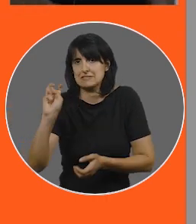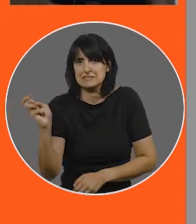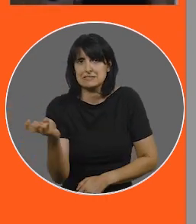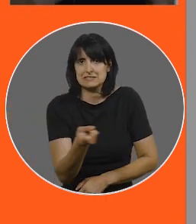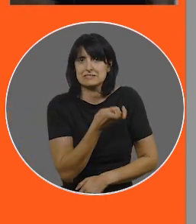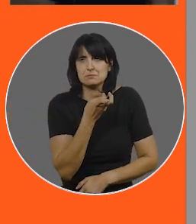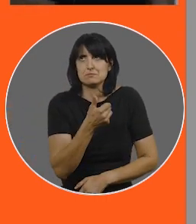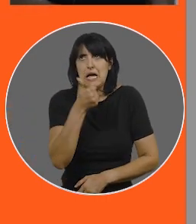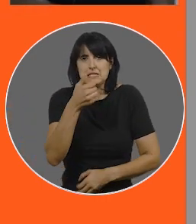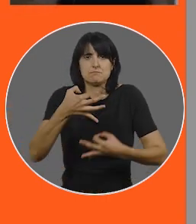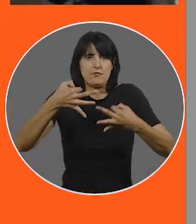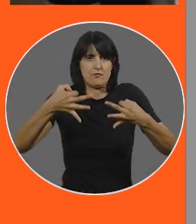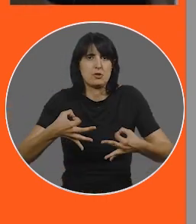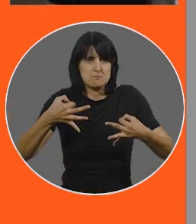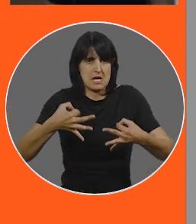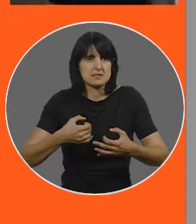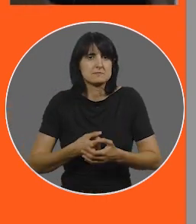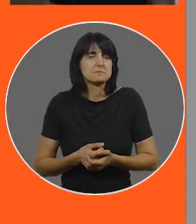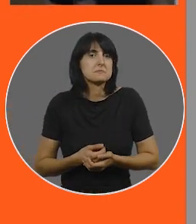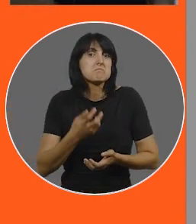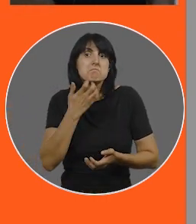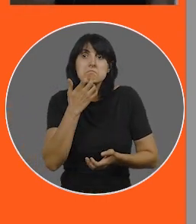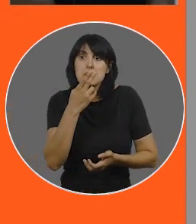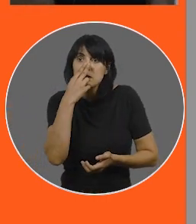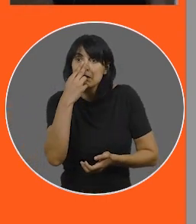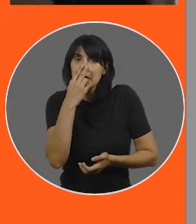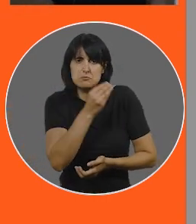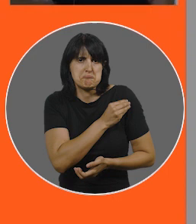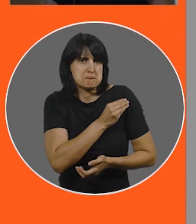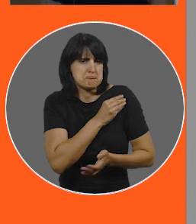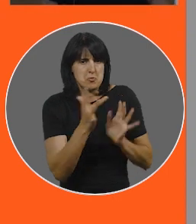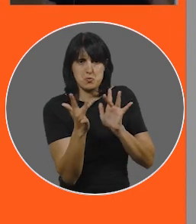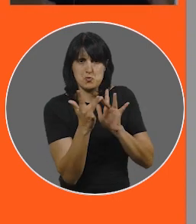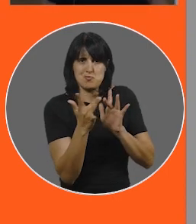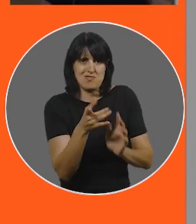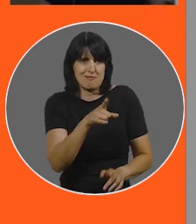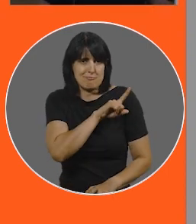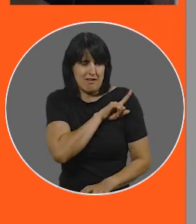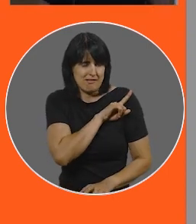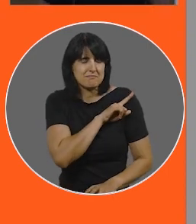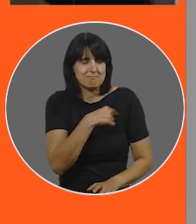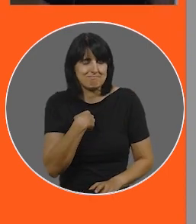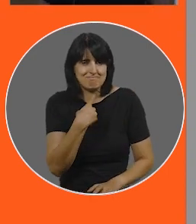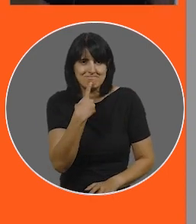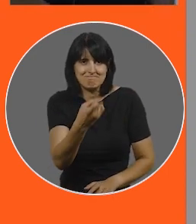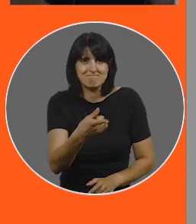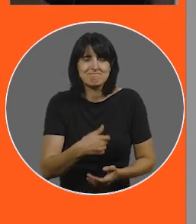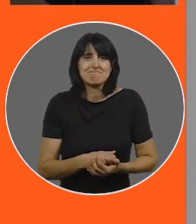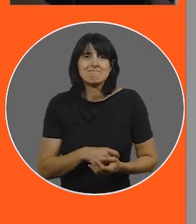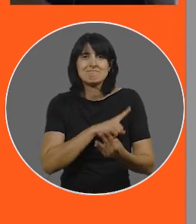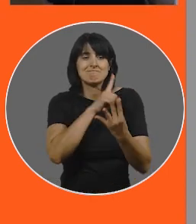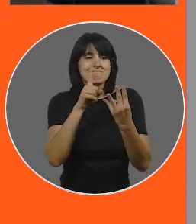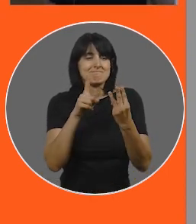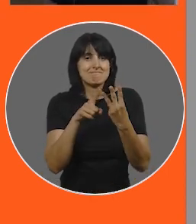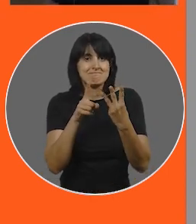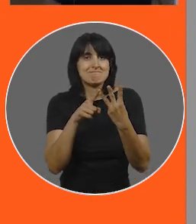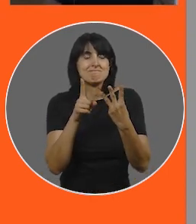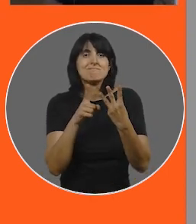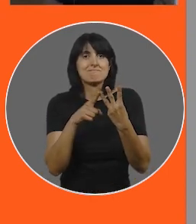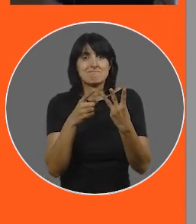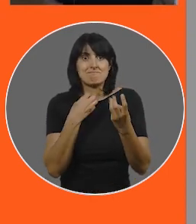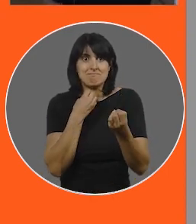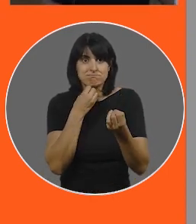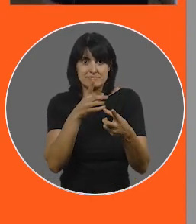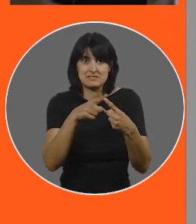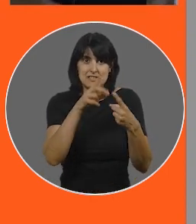etcètera, etcètera, hi ha més reglats, que si algú hi està interessat també es pot posar en contacte amb mi. I la tercera cosa que us